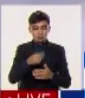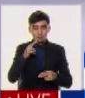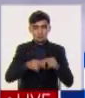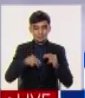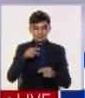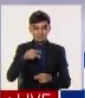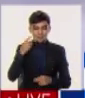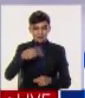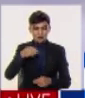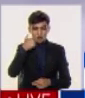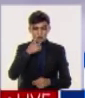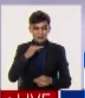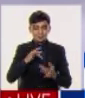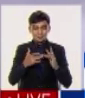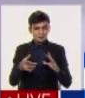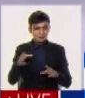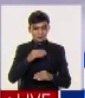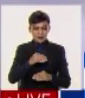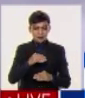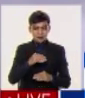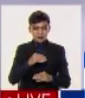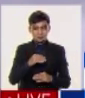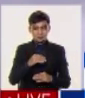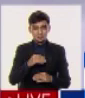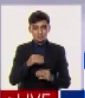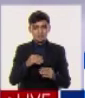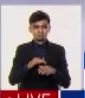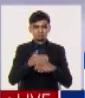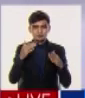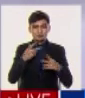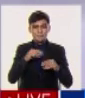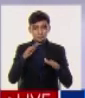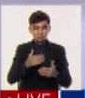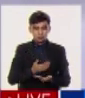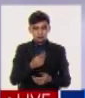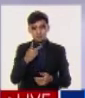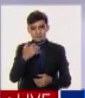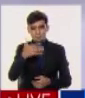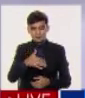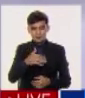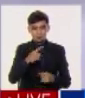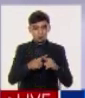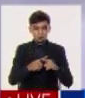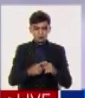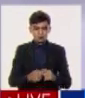года обеспечить интернетом с количеством населения 250 плюс.